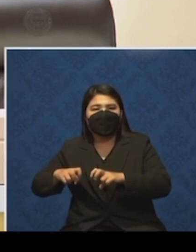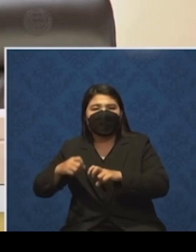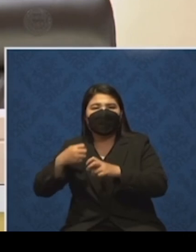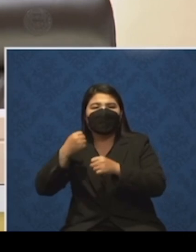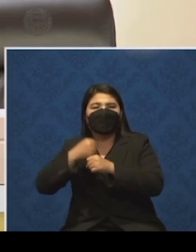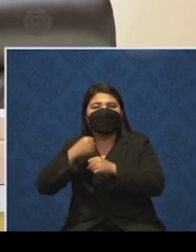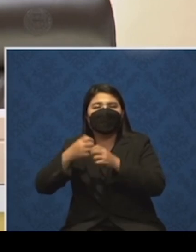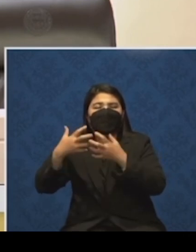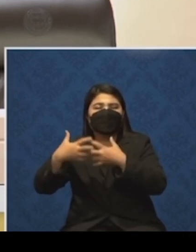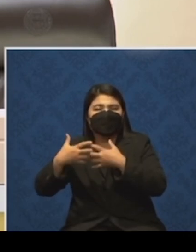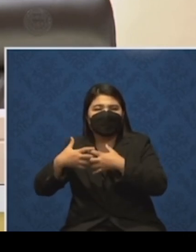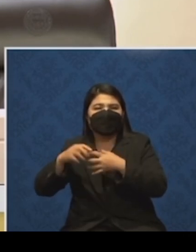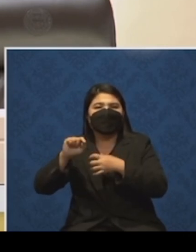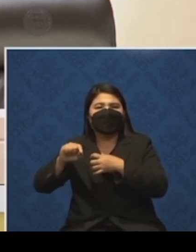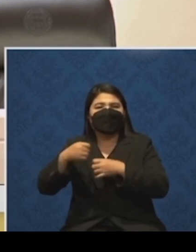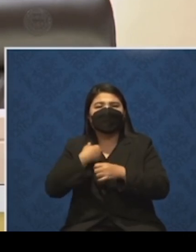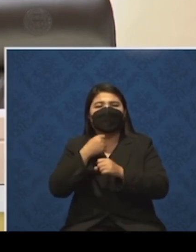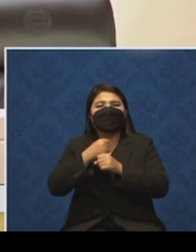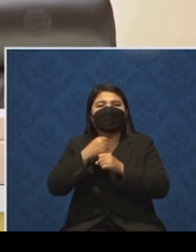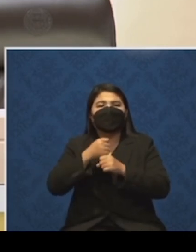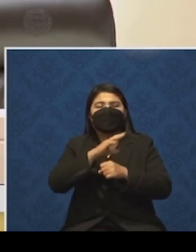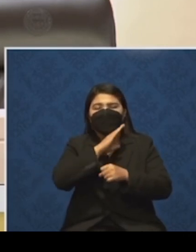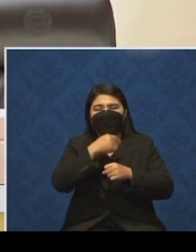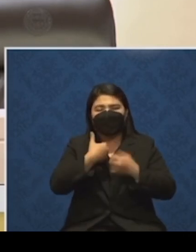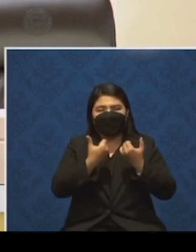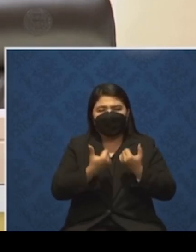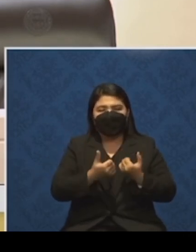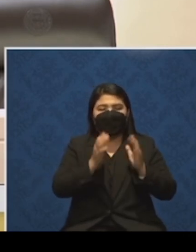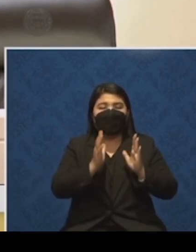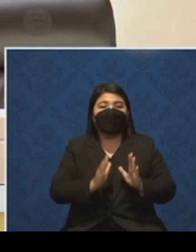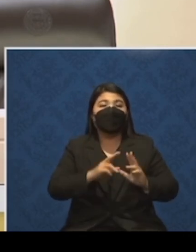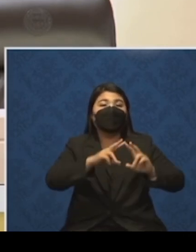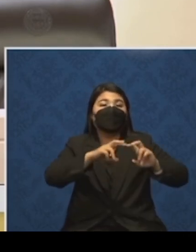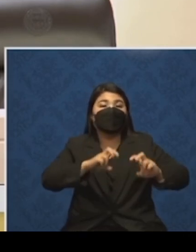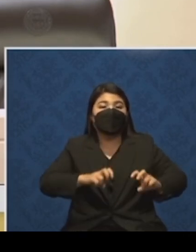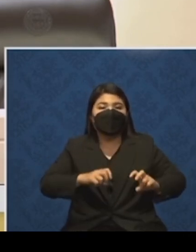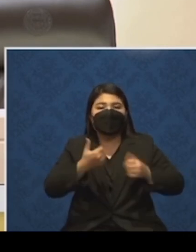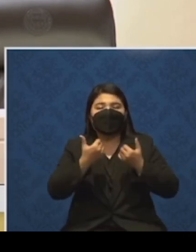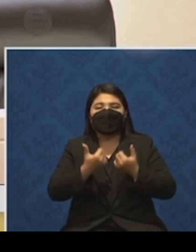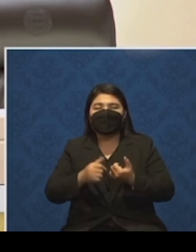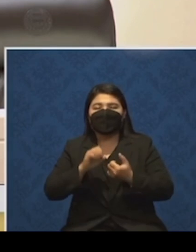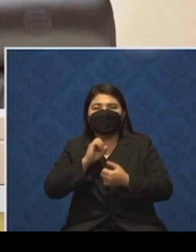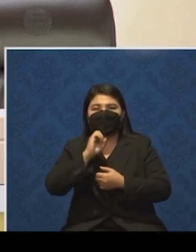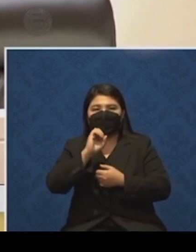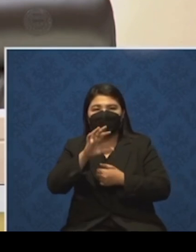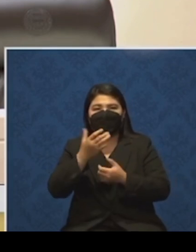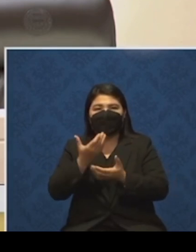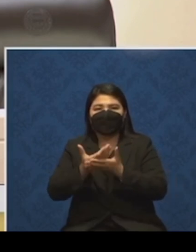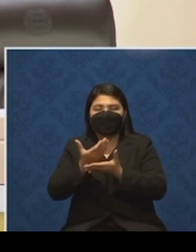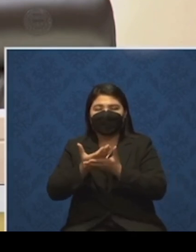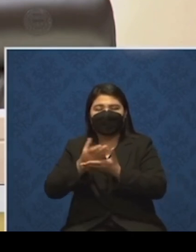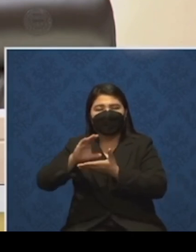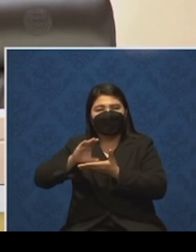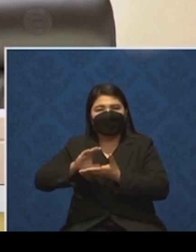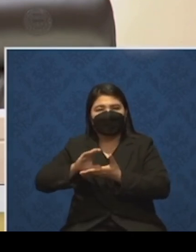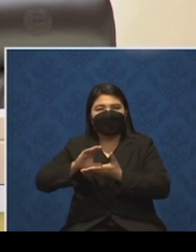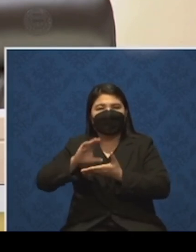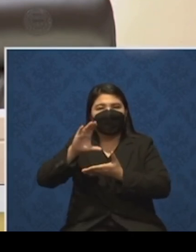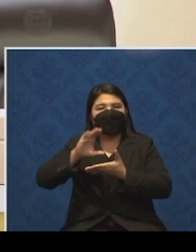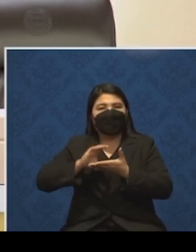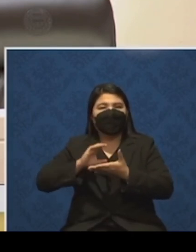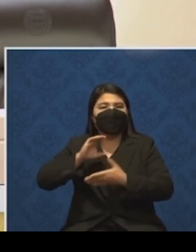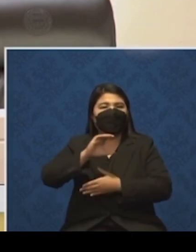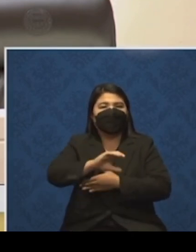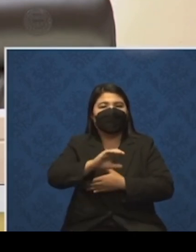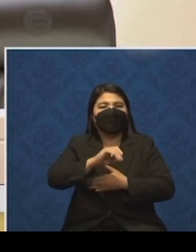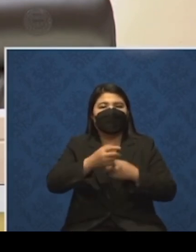ซึ่งท่านสมาชิกได้กล่าวว่ามีนักวิจัยเราสามารถที่จะร่วมลงทุนกับภาคเอกชนได้ในการ